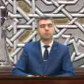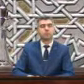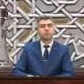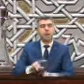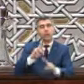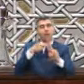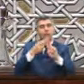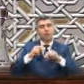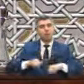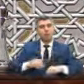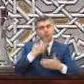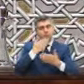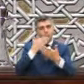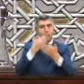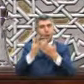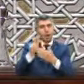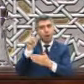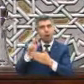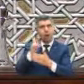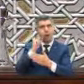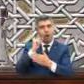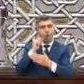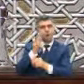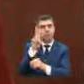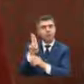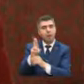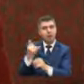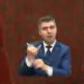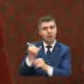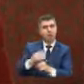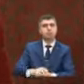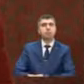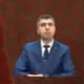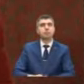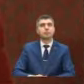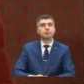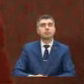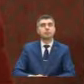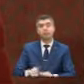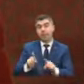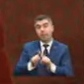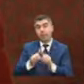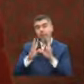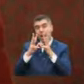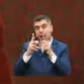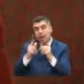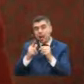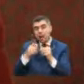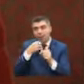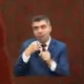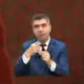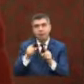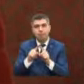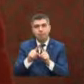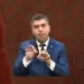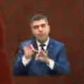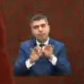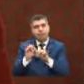شكرا سيد نائب المحترم على طرح هذا السؤال. أنا أعطيك بعض الأرقام ثم استراتيجية عمل